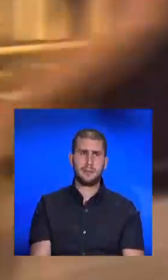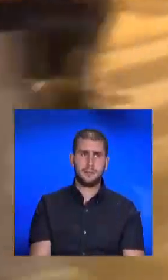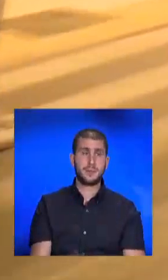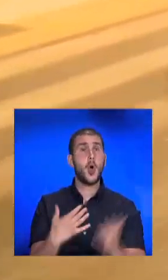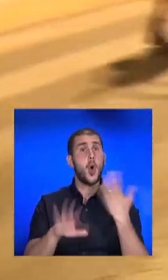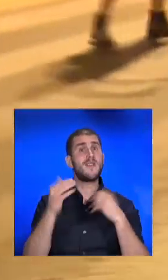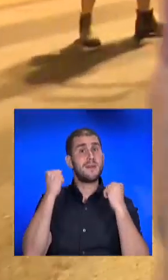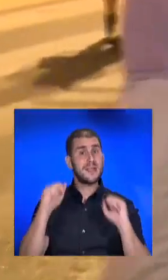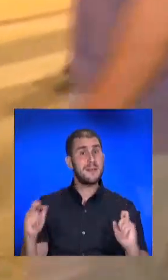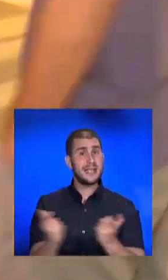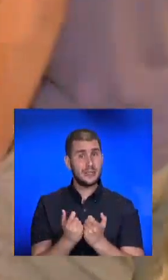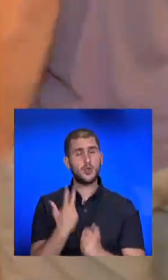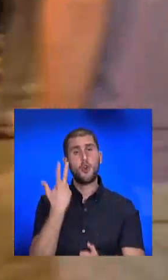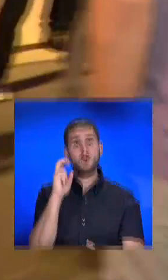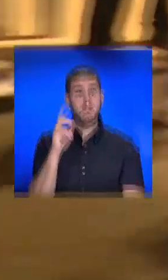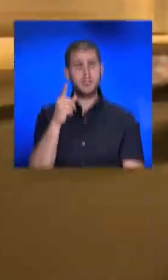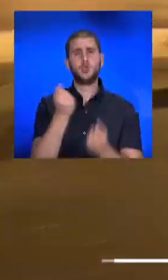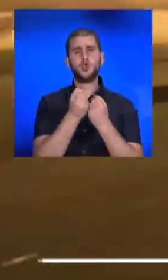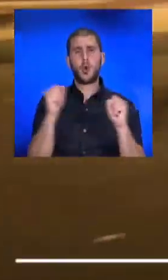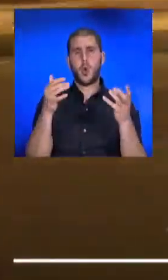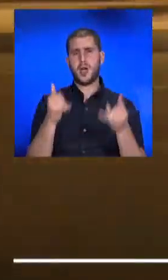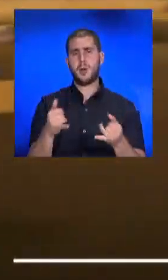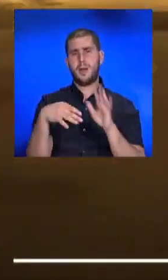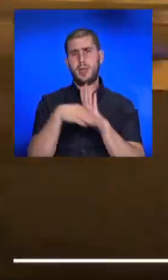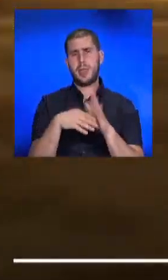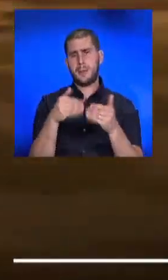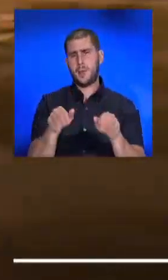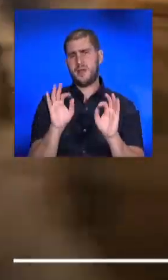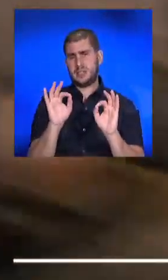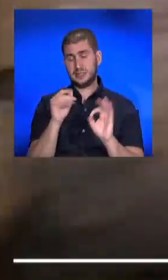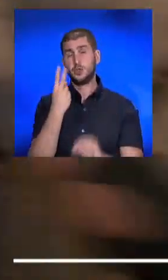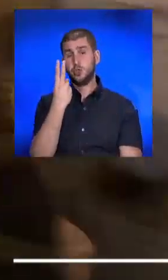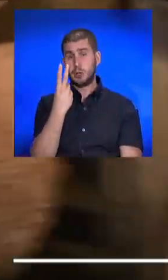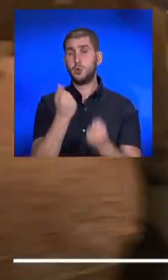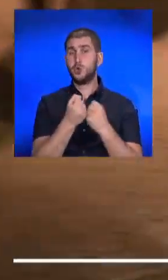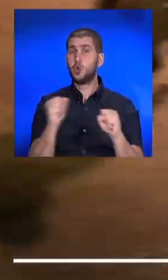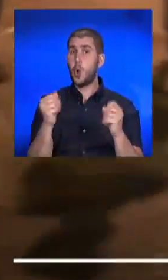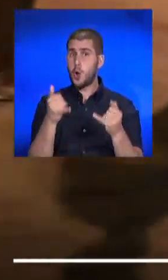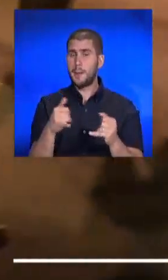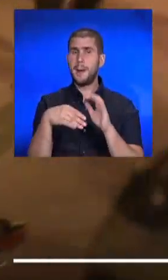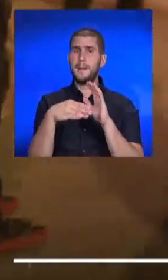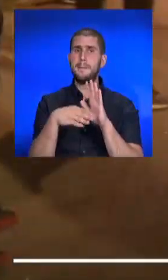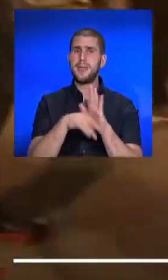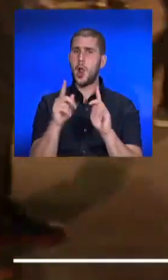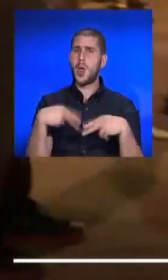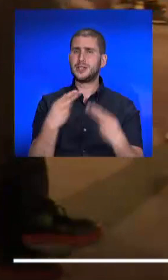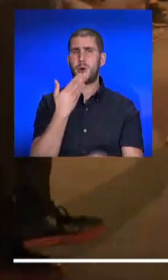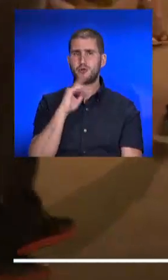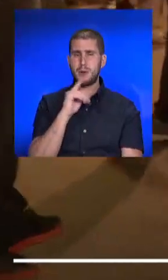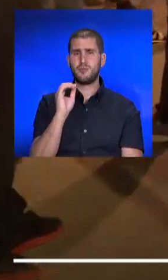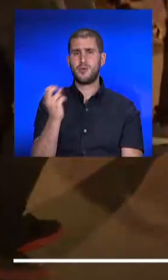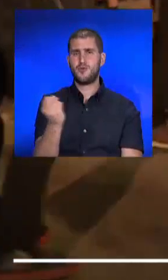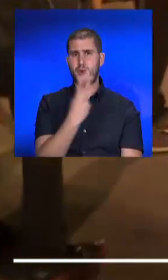המפגינים שנעצרו, 30 בסך הכל, שוחררו היום בלי תנאים מגבילים. שניים מהם שוחררו היום בתנאי שלא יחזרו לירושלים למשך